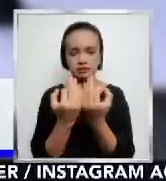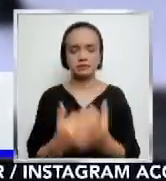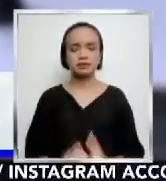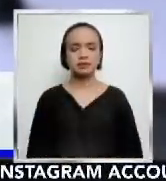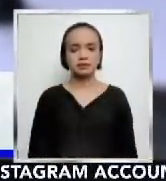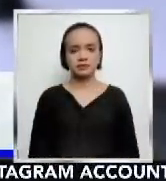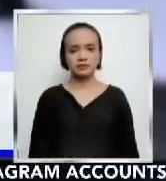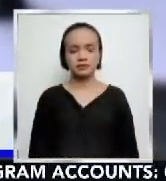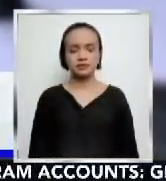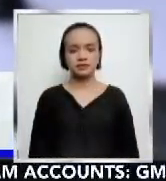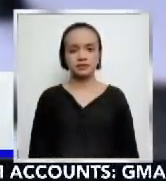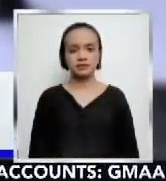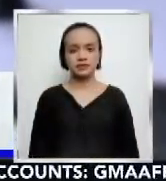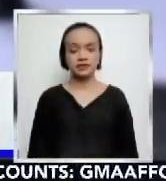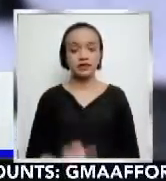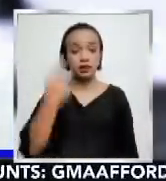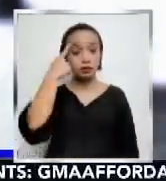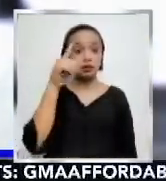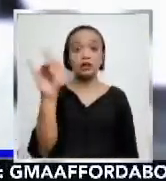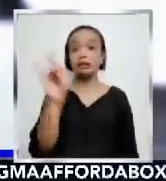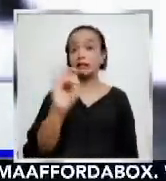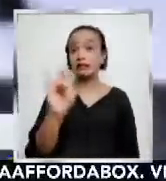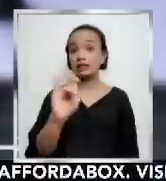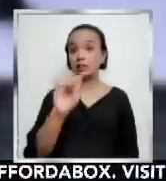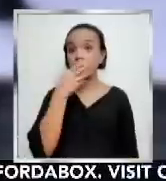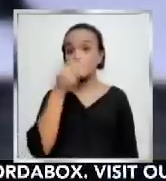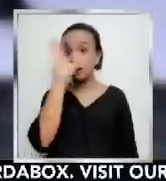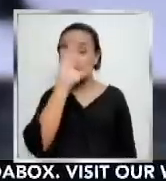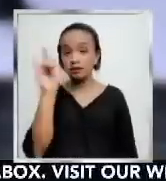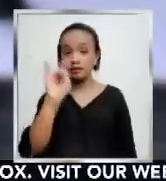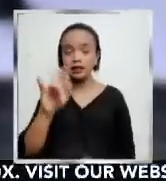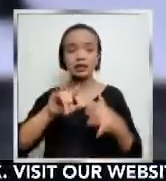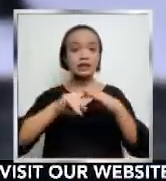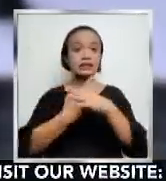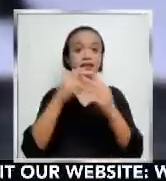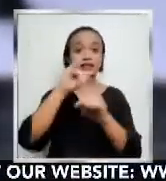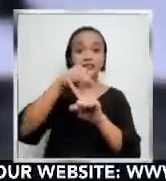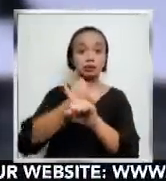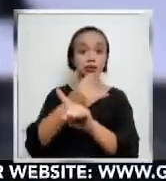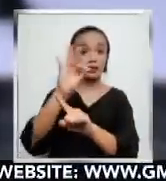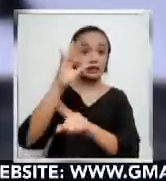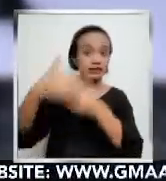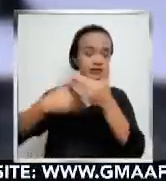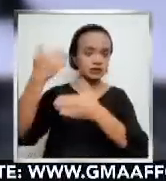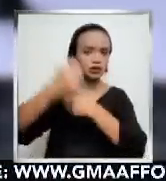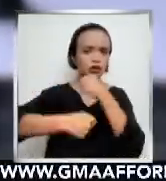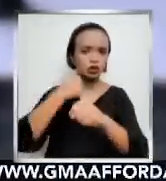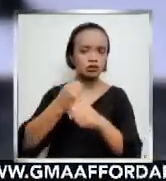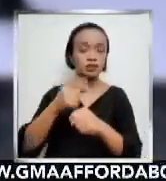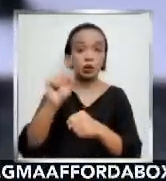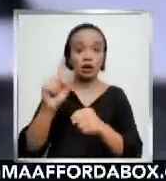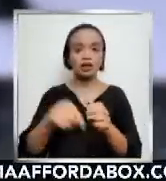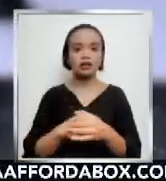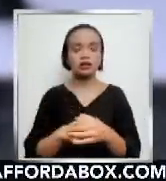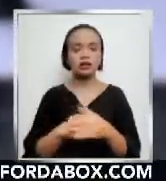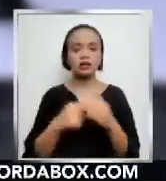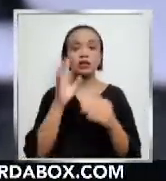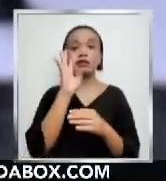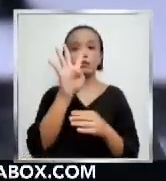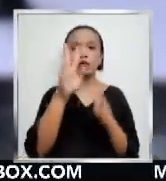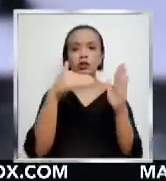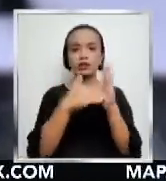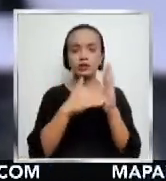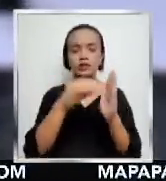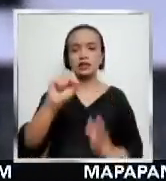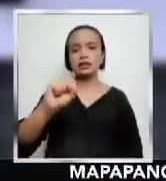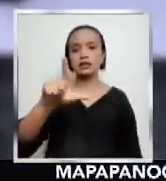Para naman sa mga taxi ang hanap, simula January 9 sa susunod na taon, magbubukas ng lampas 4,000 mga slots